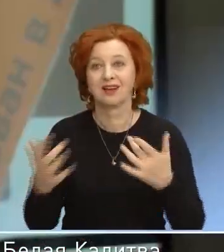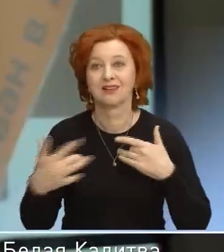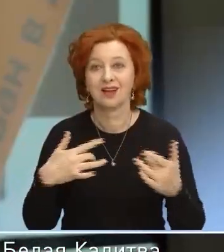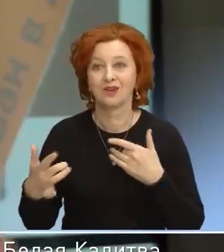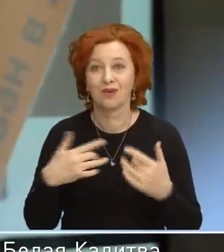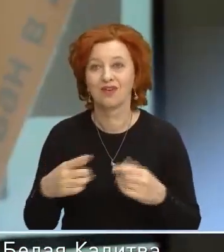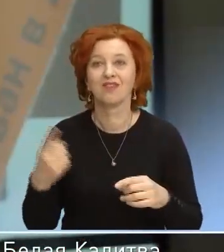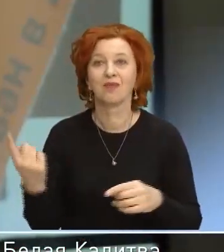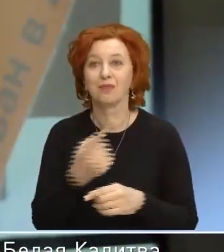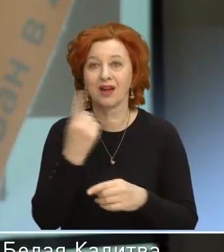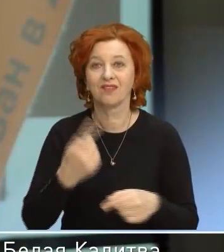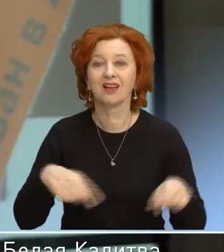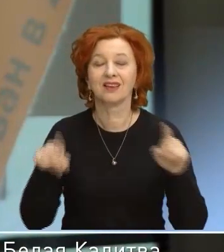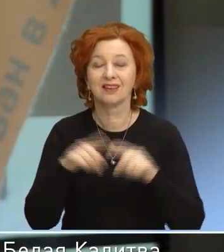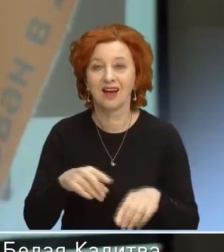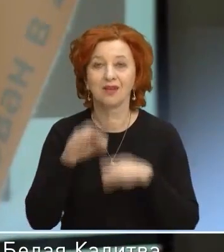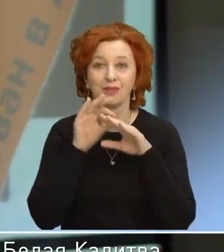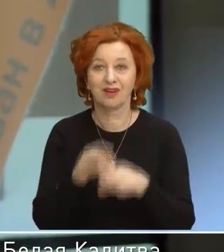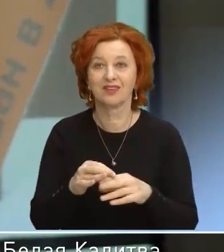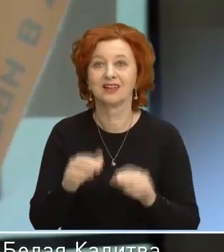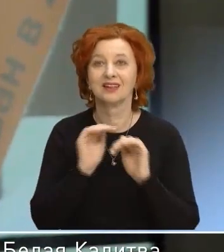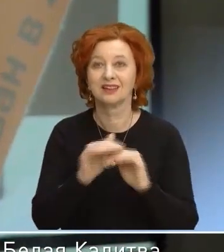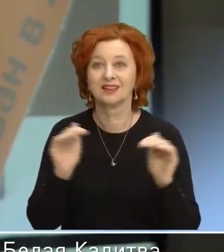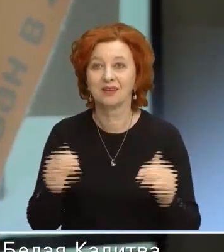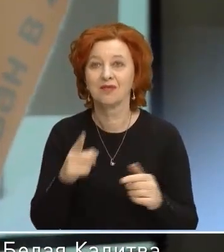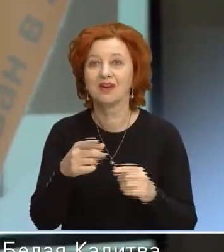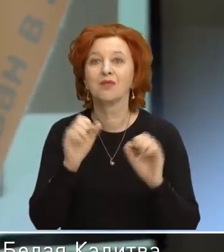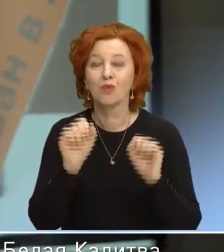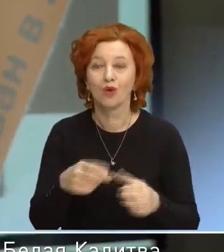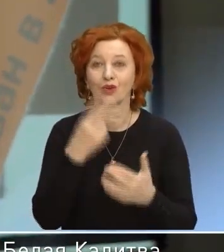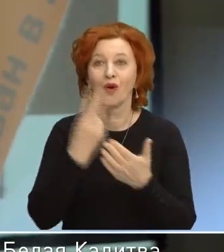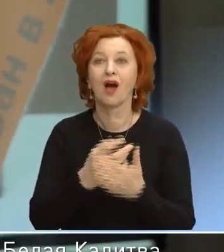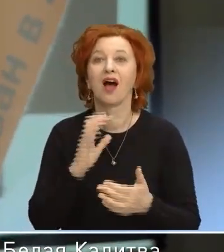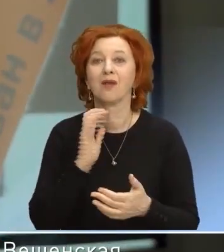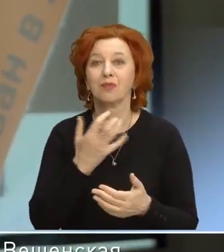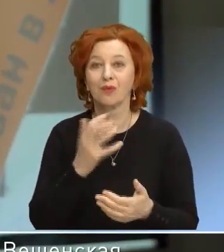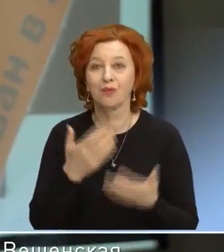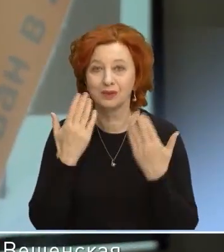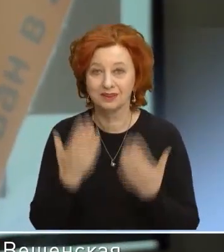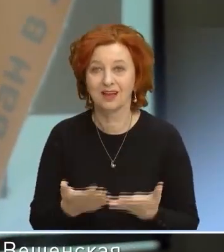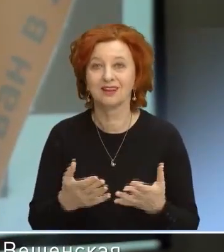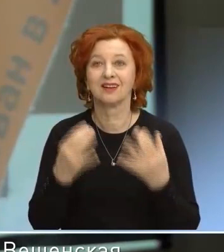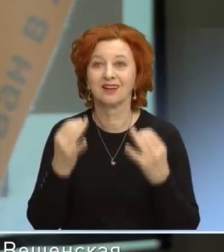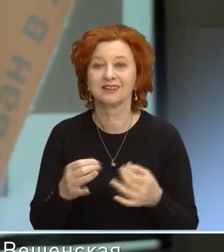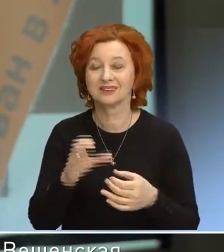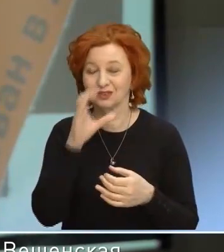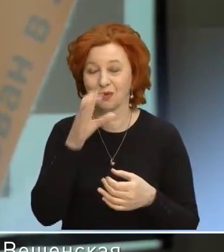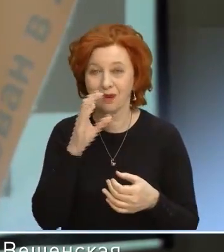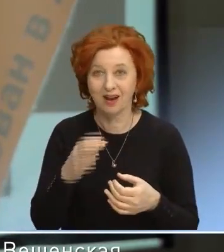роли. Первый блок у нас животные. Вы сможете увидеть обезьян, львов,